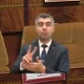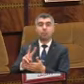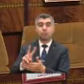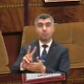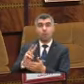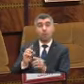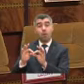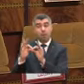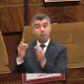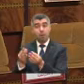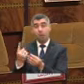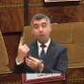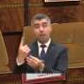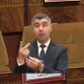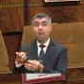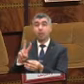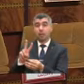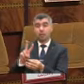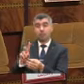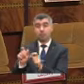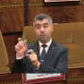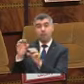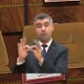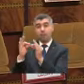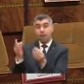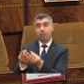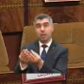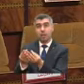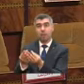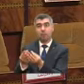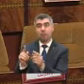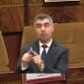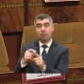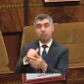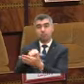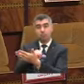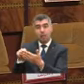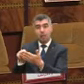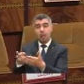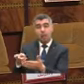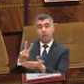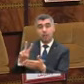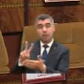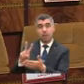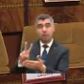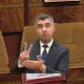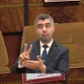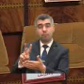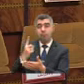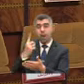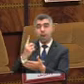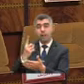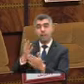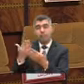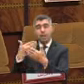بالاسر مثلا، هذا غير الفرد واحد، فما بالك بالاسر الكبيره لانه غتخلص واحد 2000 درهم في الليله